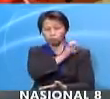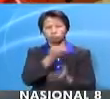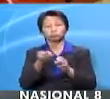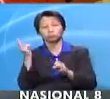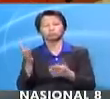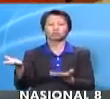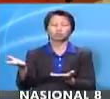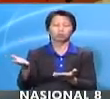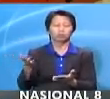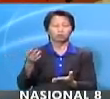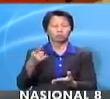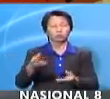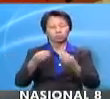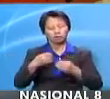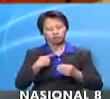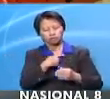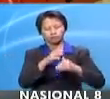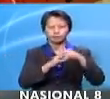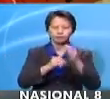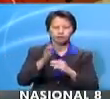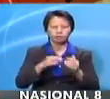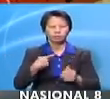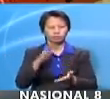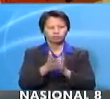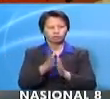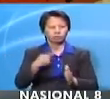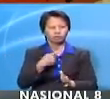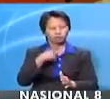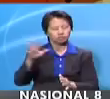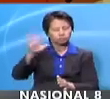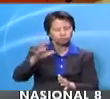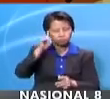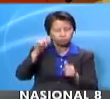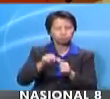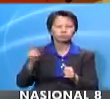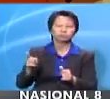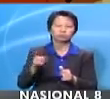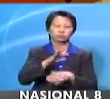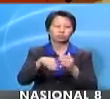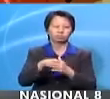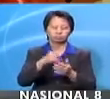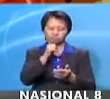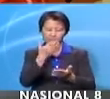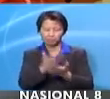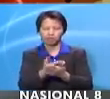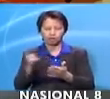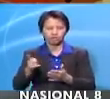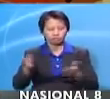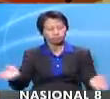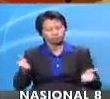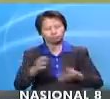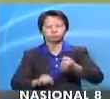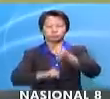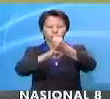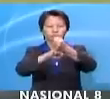bagi yang buat comfort kita, so kita akan buat yang terbaik every time walaupun our condition is not so good, they keep on supporting